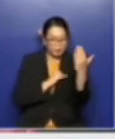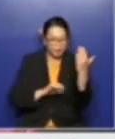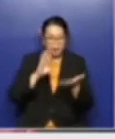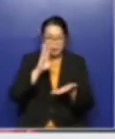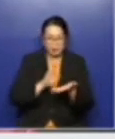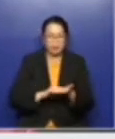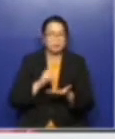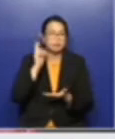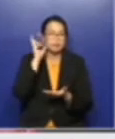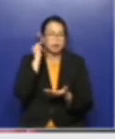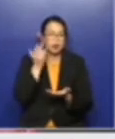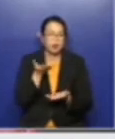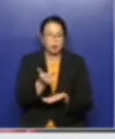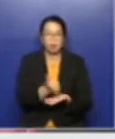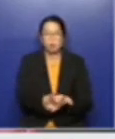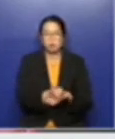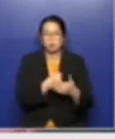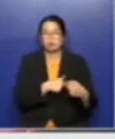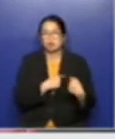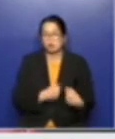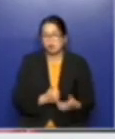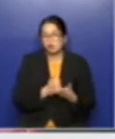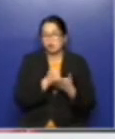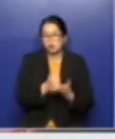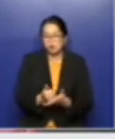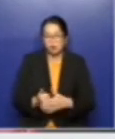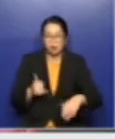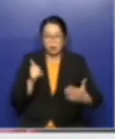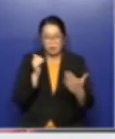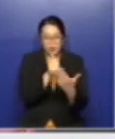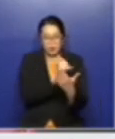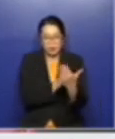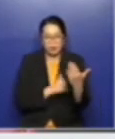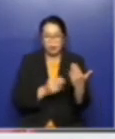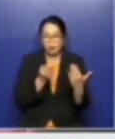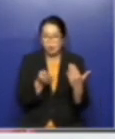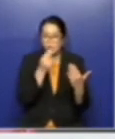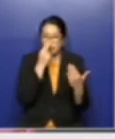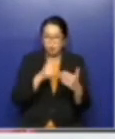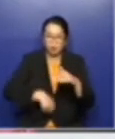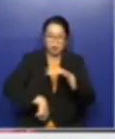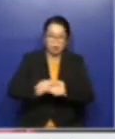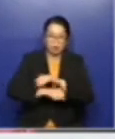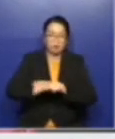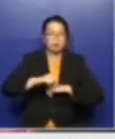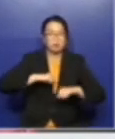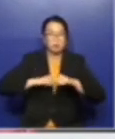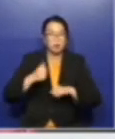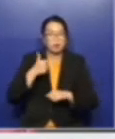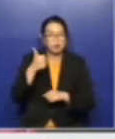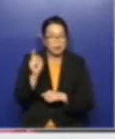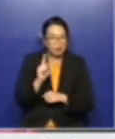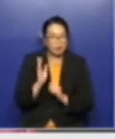พลังสื่อสาธารณะขอจิตวิญญาณสื่อเพื่อความแตกต่างที่มั่นคงขอบพระคุณท่านประธานค่ะ ครับเชิญท่าน